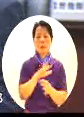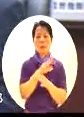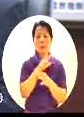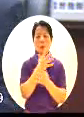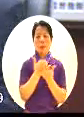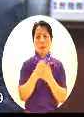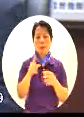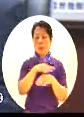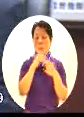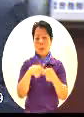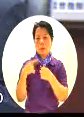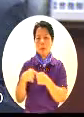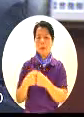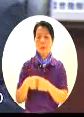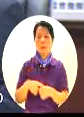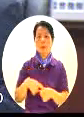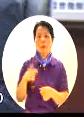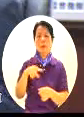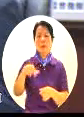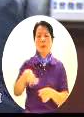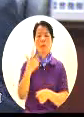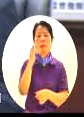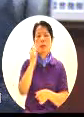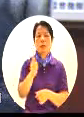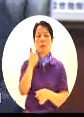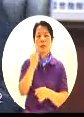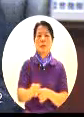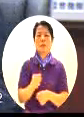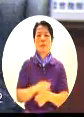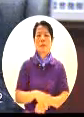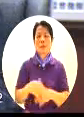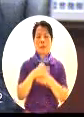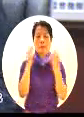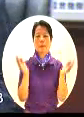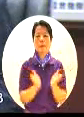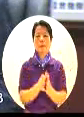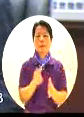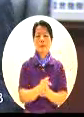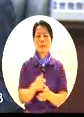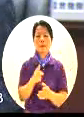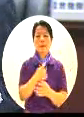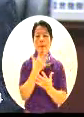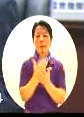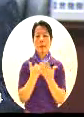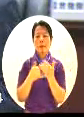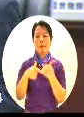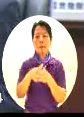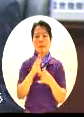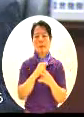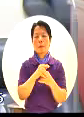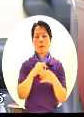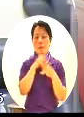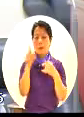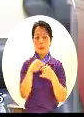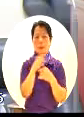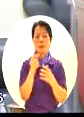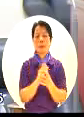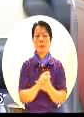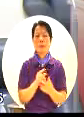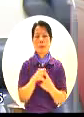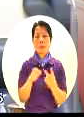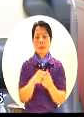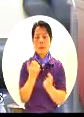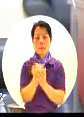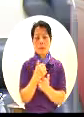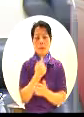额是1750亿哈。那整个淘宝网跟天猫哈，他们的预估